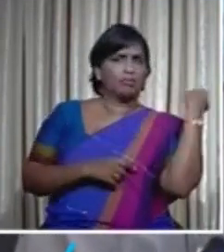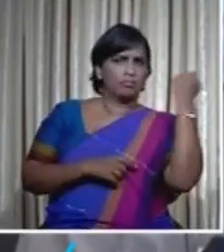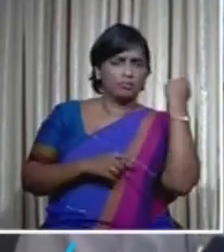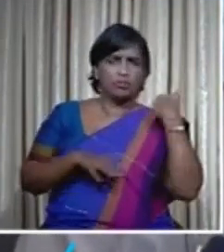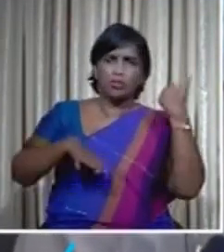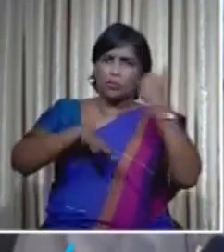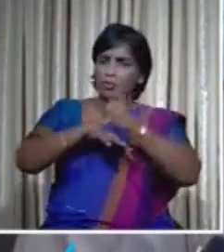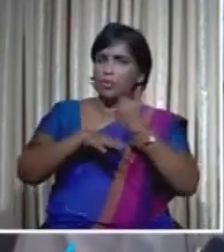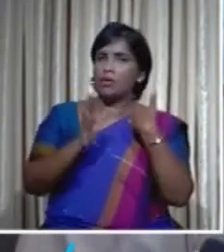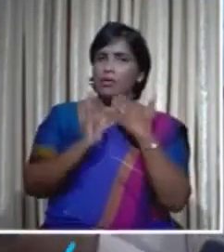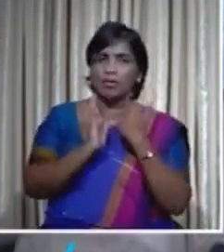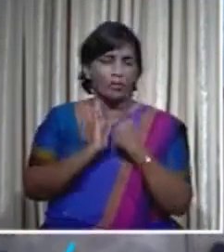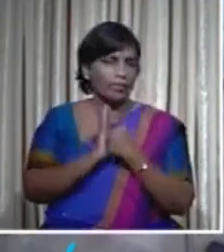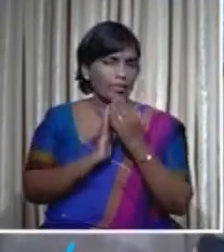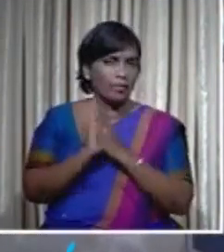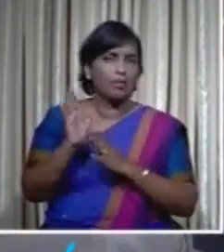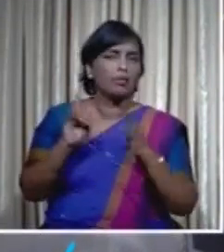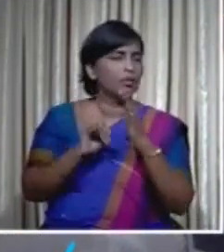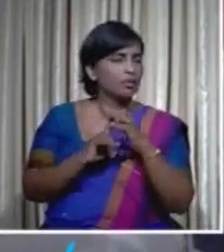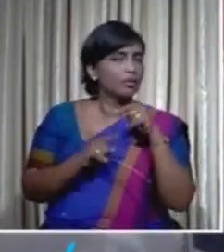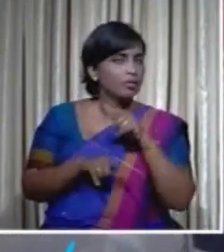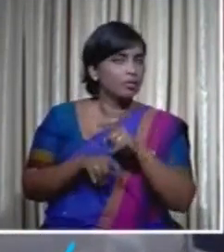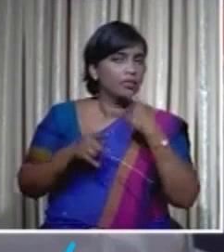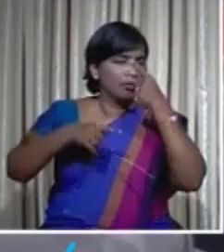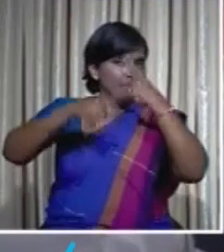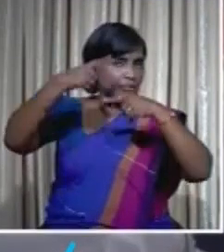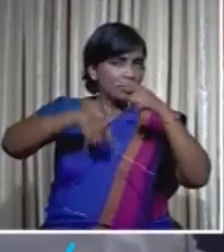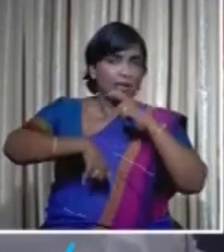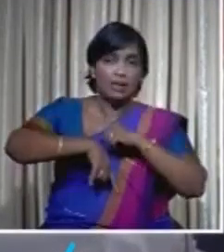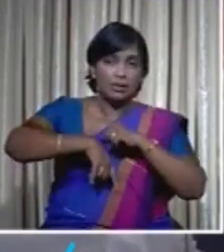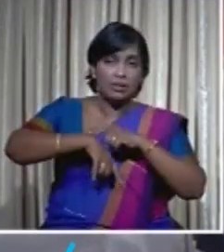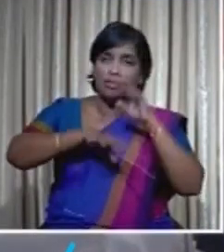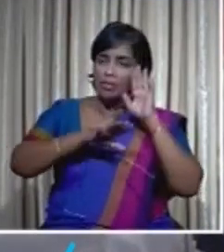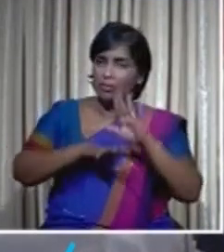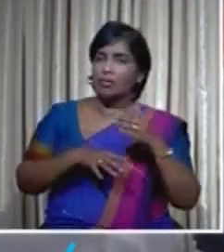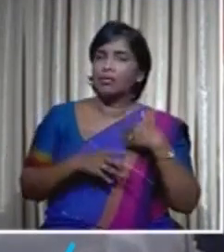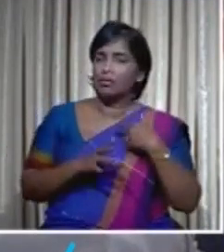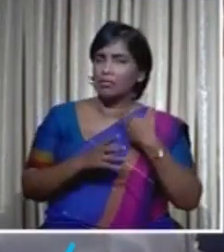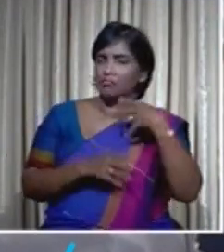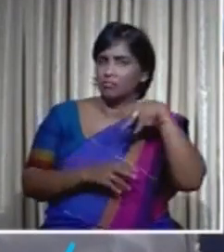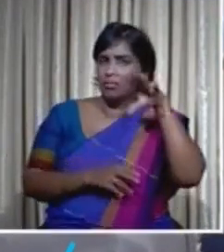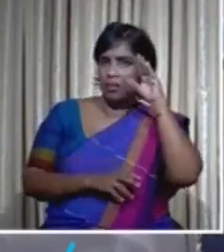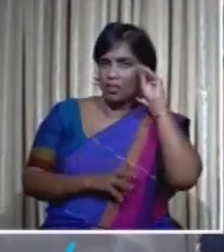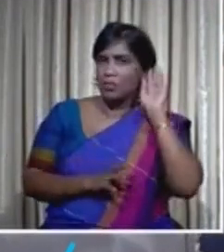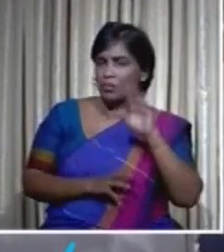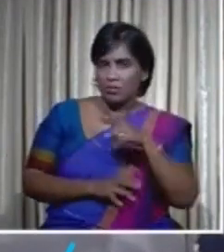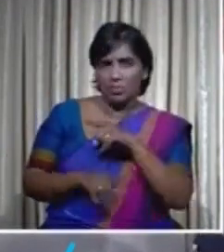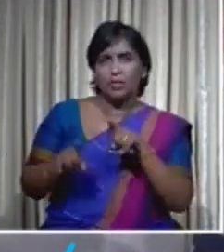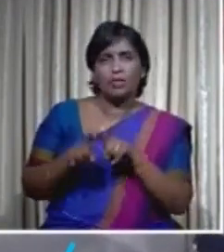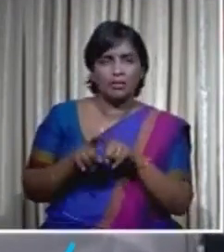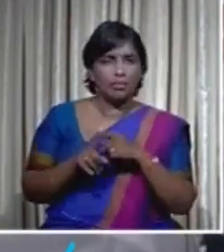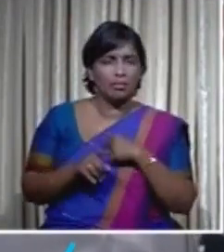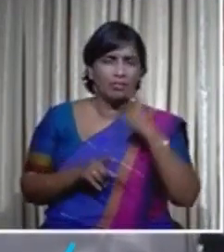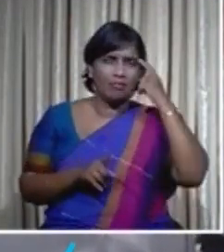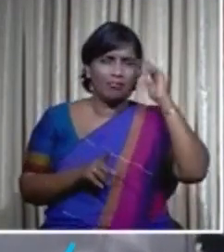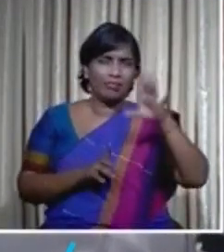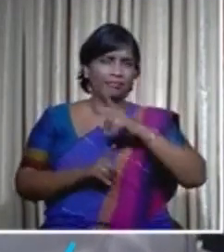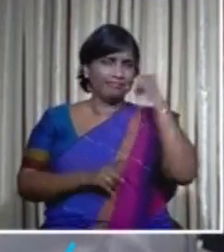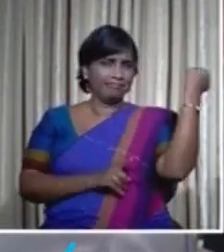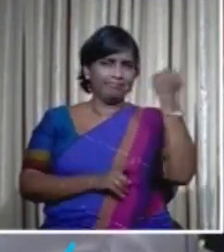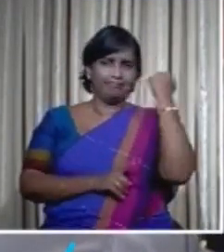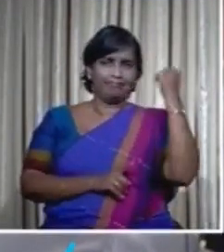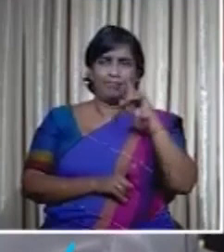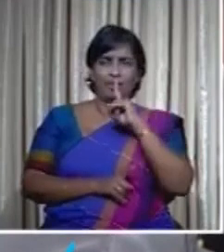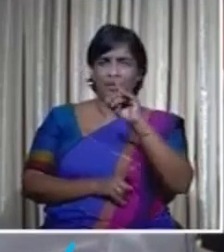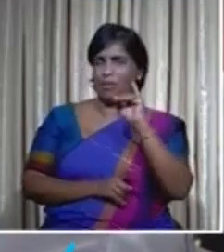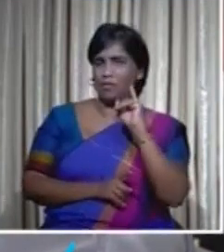இந்த காலகட்டங்களை நீங்கள் புரிந்து கொள்ள வேண்டும். வெறுமனே நாங்கள் வாய்க்கத்தல்கள் கத்தி கொண்டு அல்லது கவச வாகனங்களில் பயணம் செய்து கொண்டு